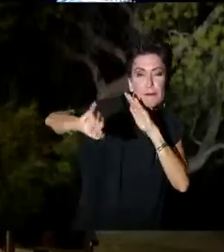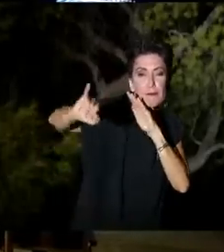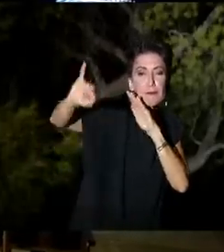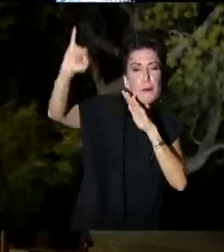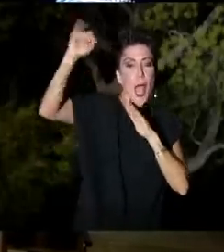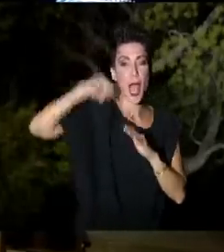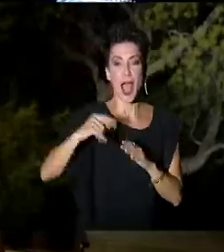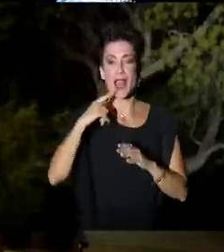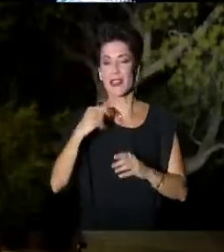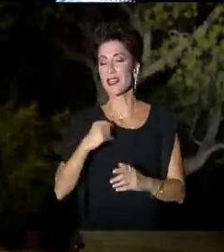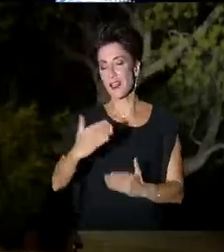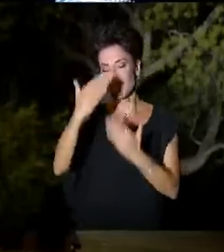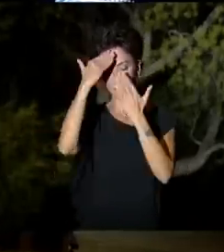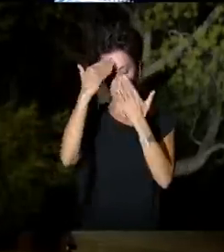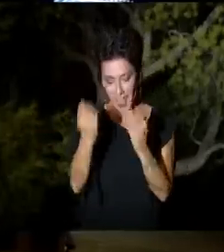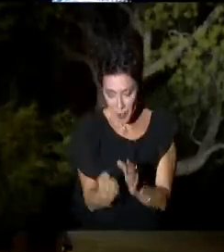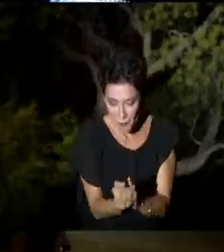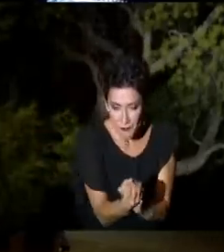στη νύχτα. Σας ευχαριστώ.